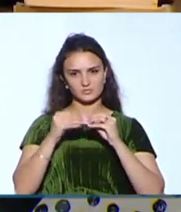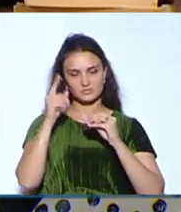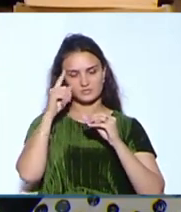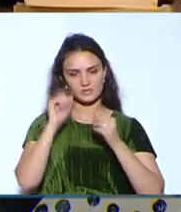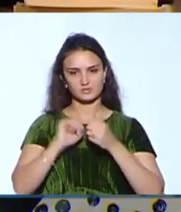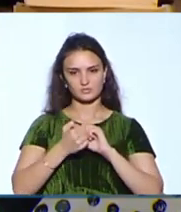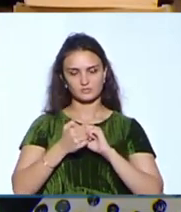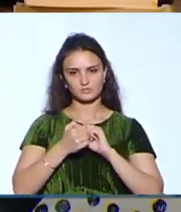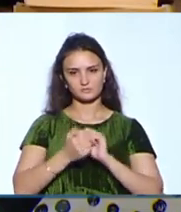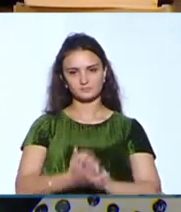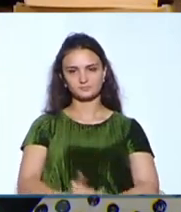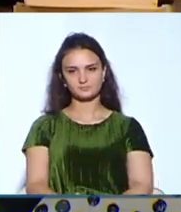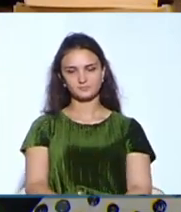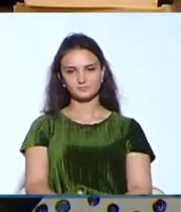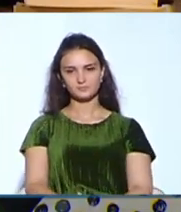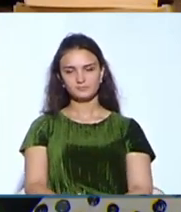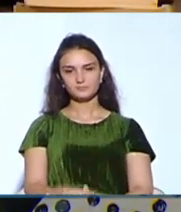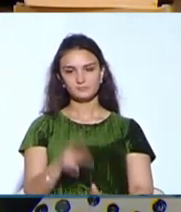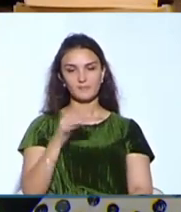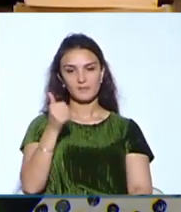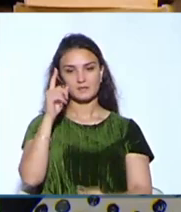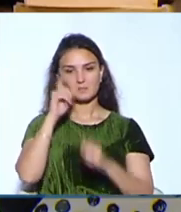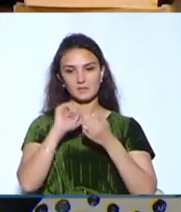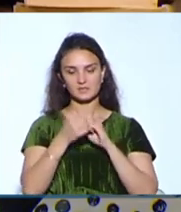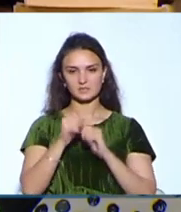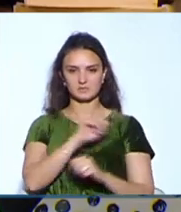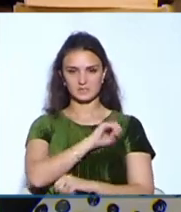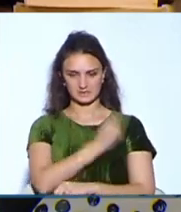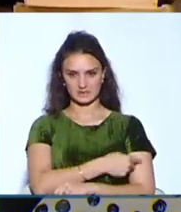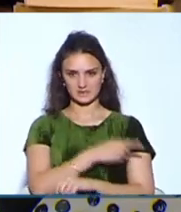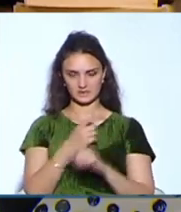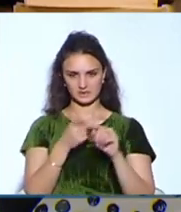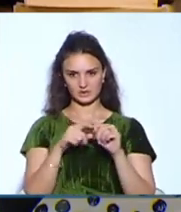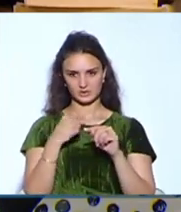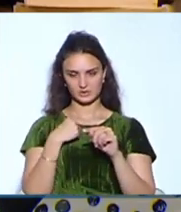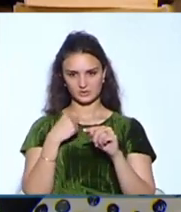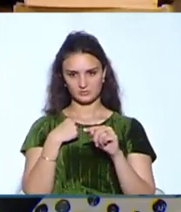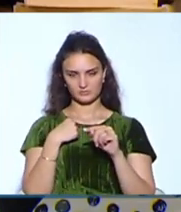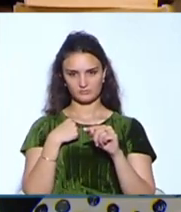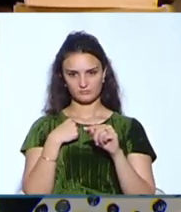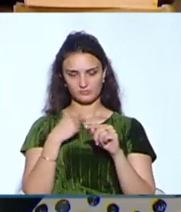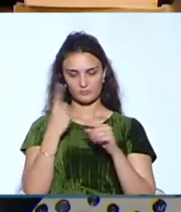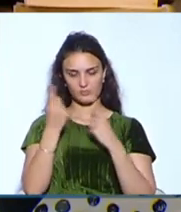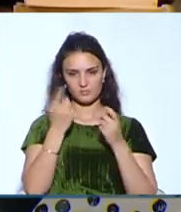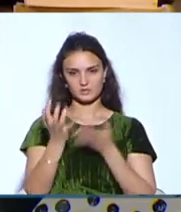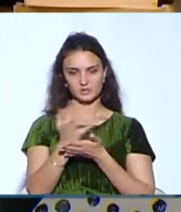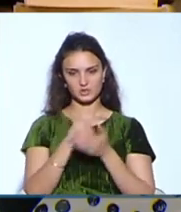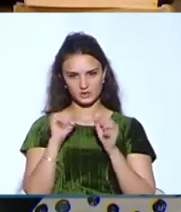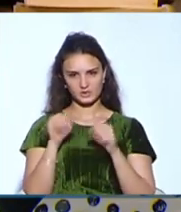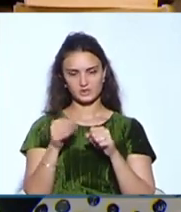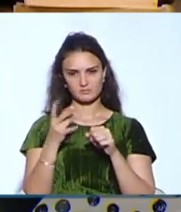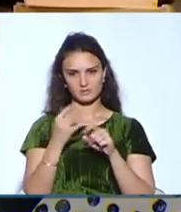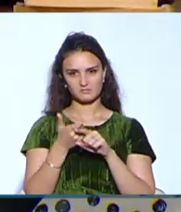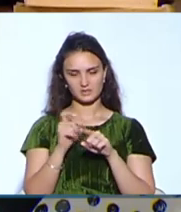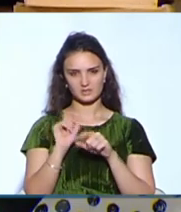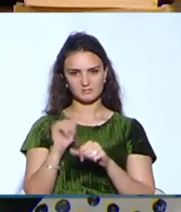სიცხადით ახსოვს. თუმცა ეს კარგი მეხსიერება ერთი ძლიერი იარაღია, რომლითაც შენ მოკრება შეგიძლია ინფორმაციის, მაგრამ